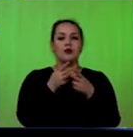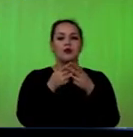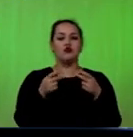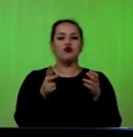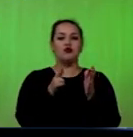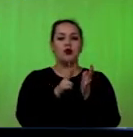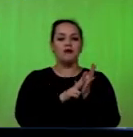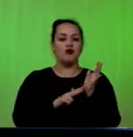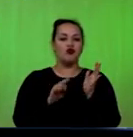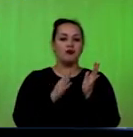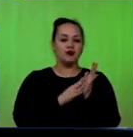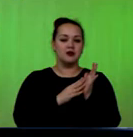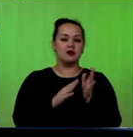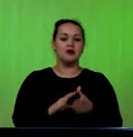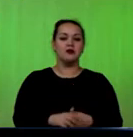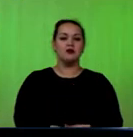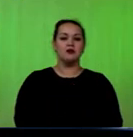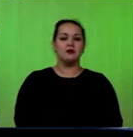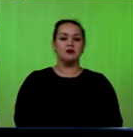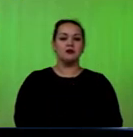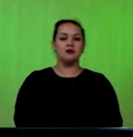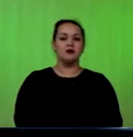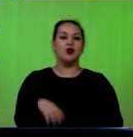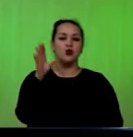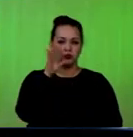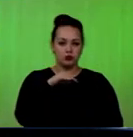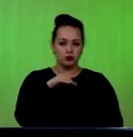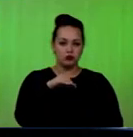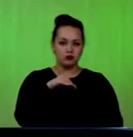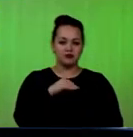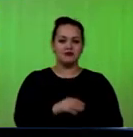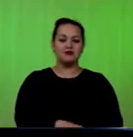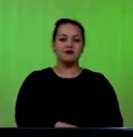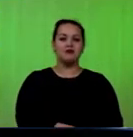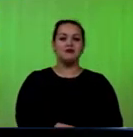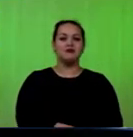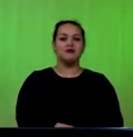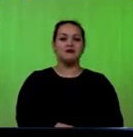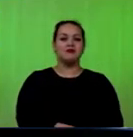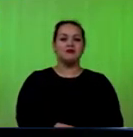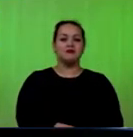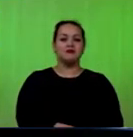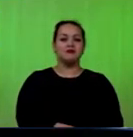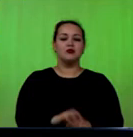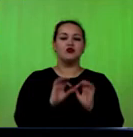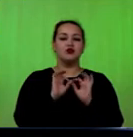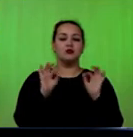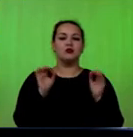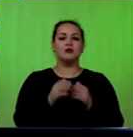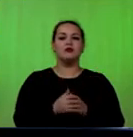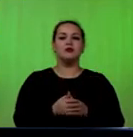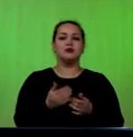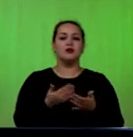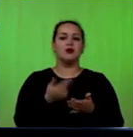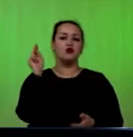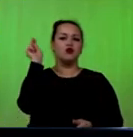89 вы справились конечно вы справились замечательно на прошлом уроке мы